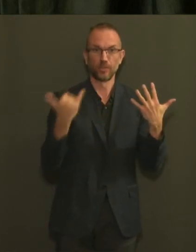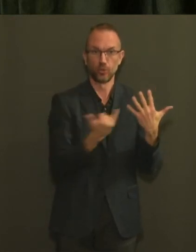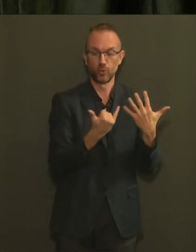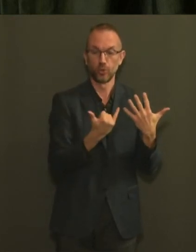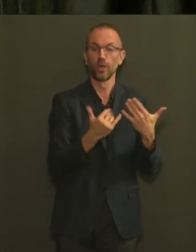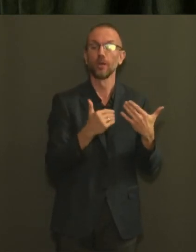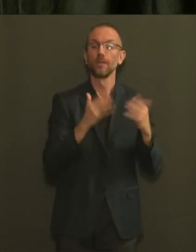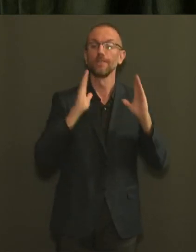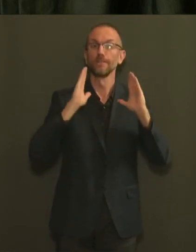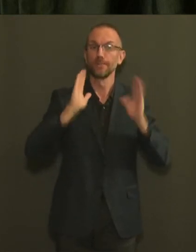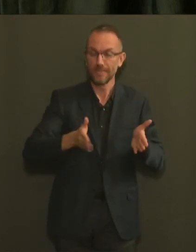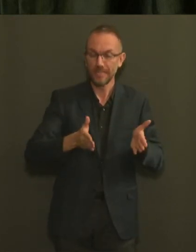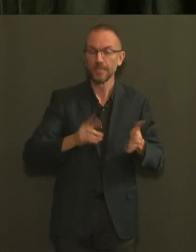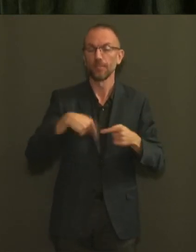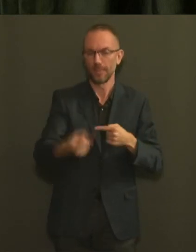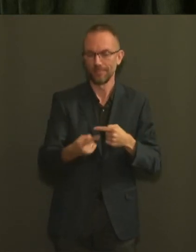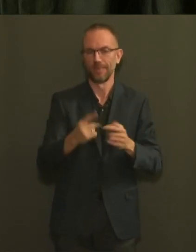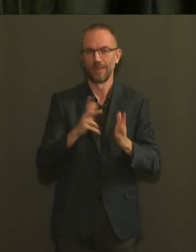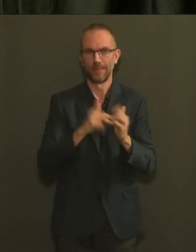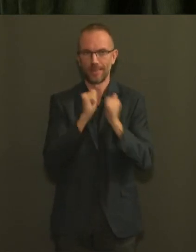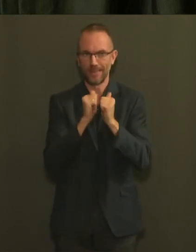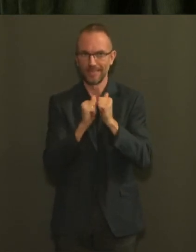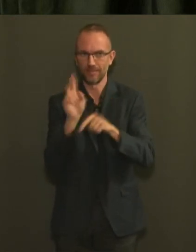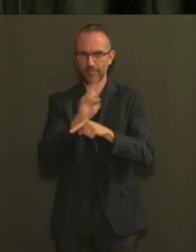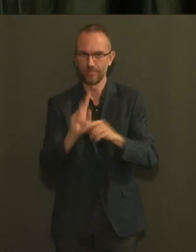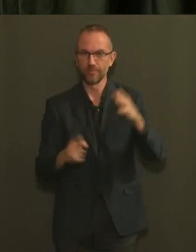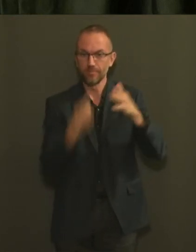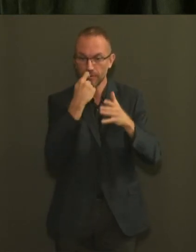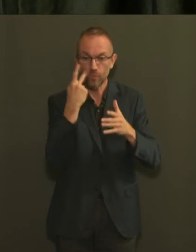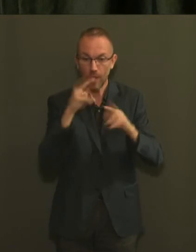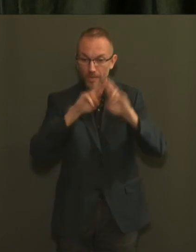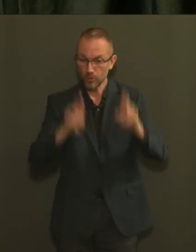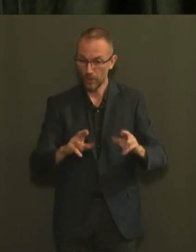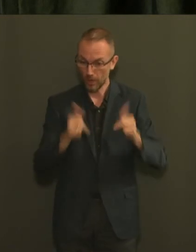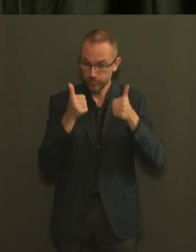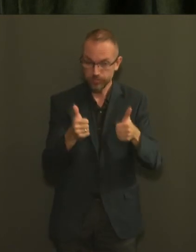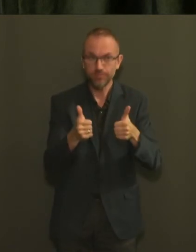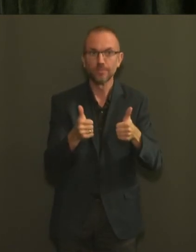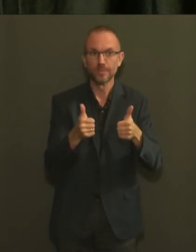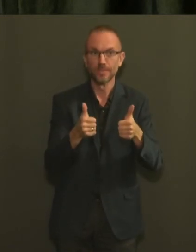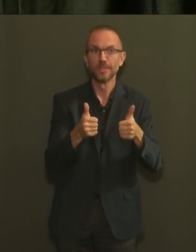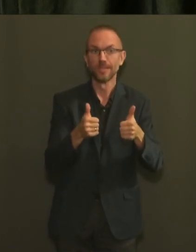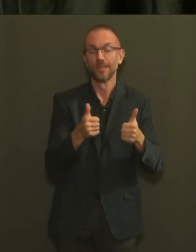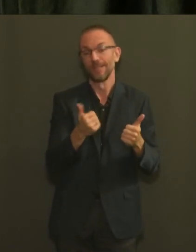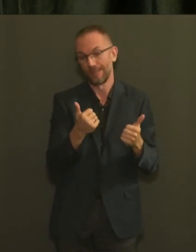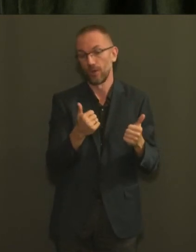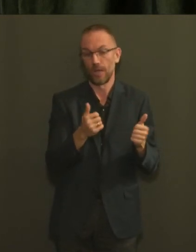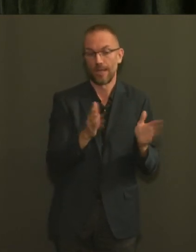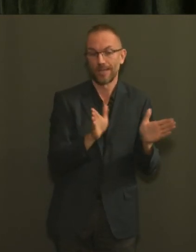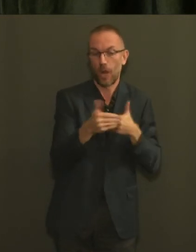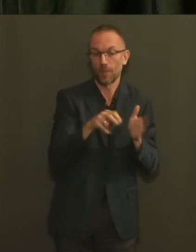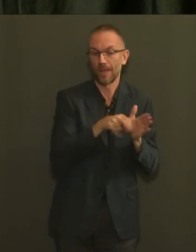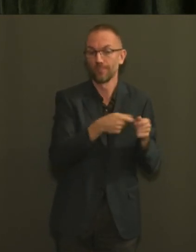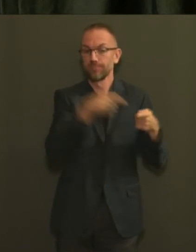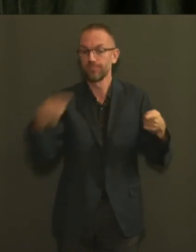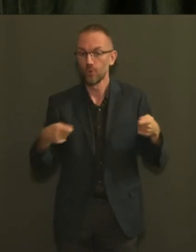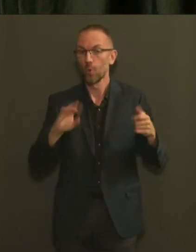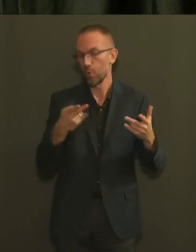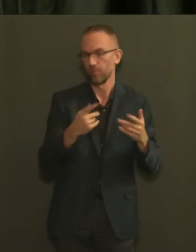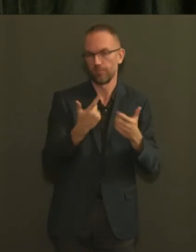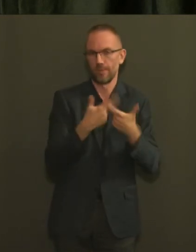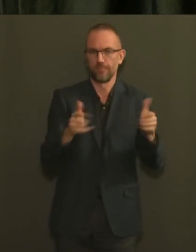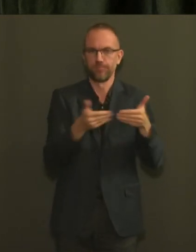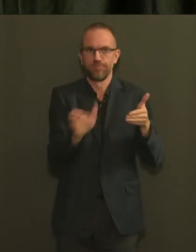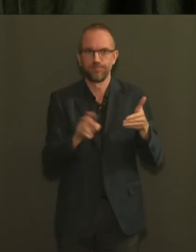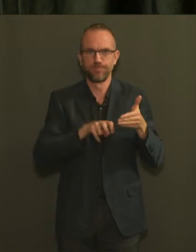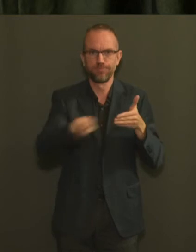dépendra du résultat de ce test il est bien possible d'éviter cette quarantaine sur base des informations introduites